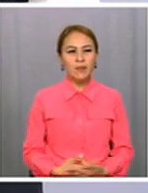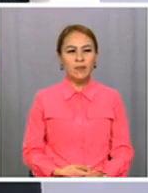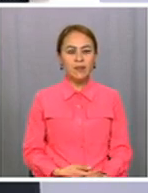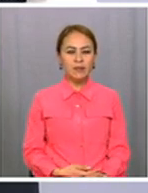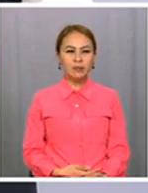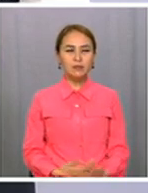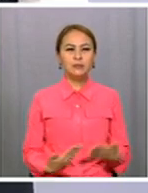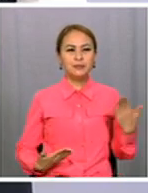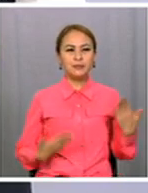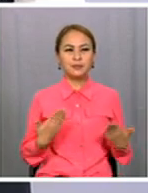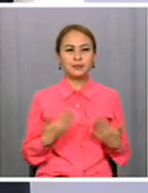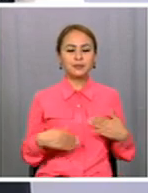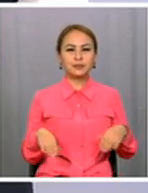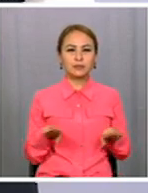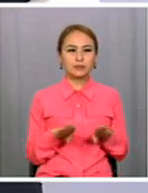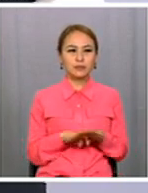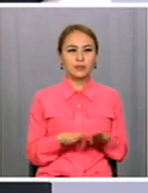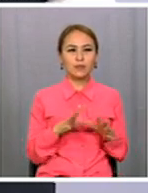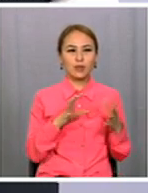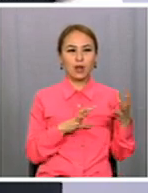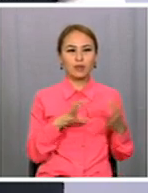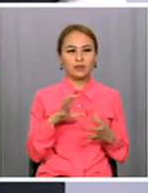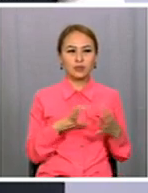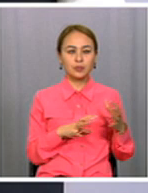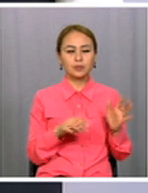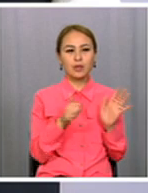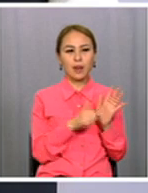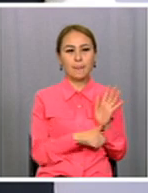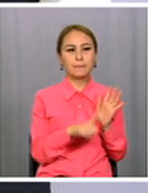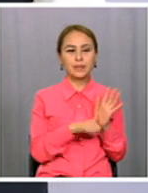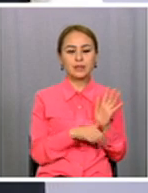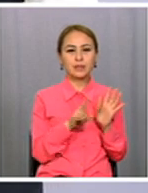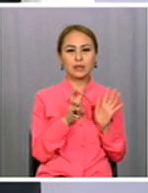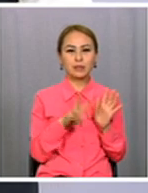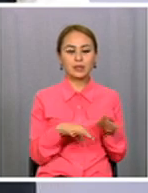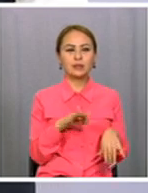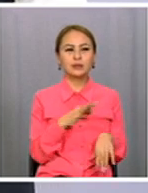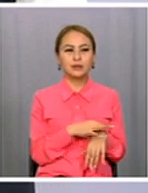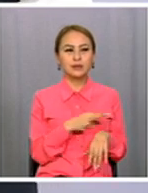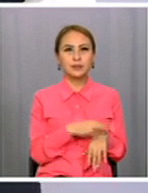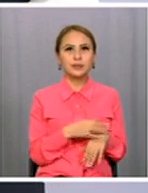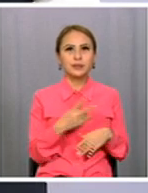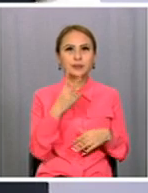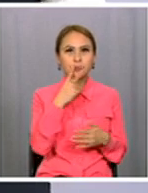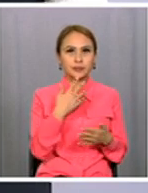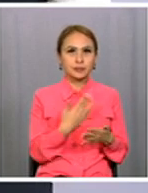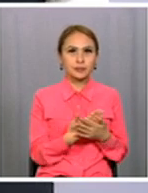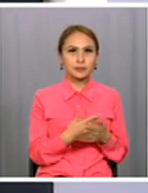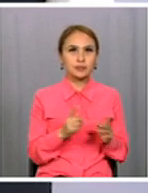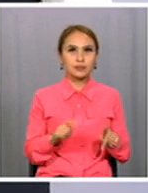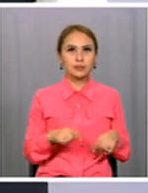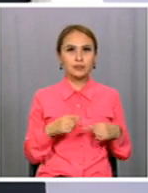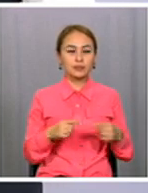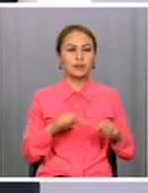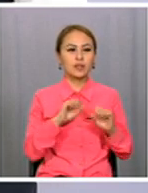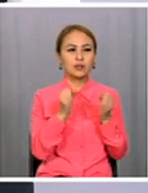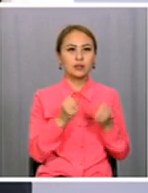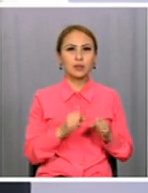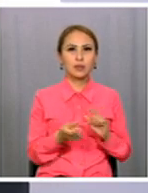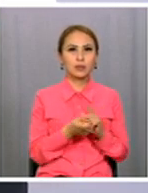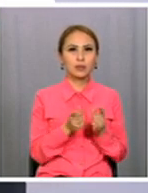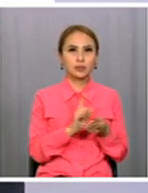тең. Егер бұл жерде автобус 60 км сағат жылдамдықпен жүреді деп берілсе, яғни жылдамдық